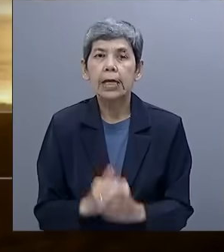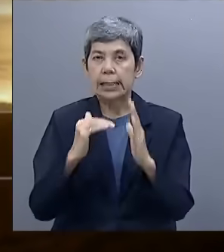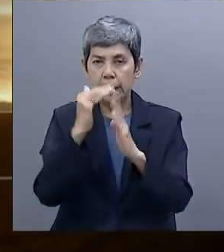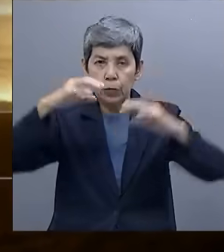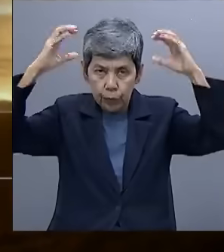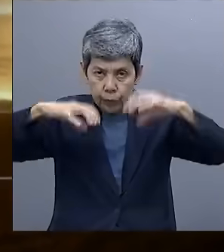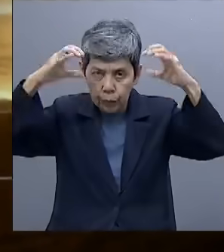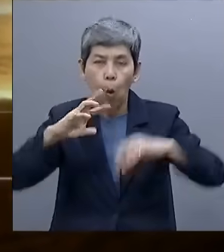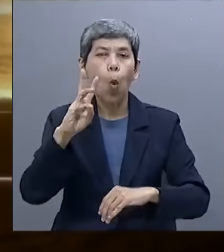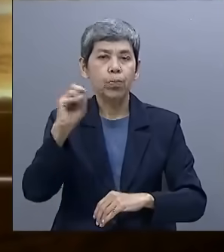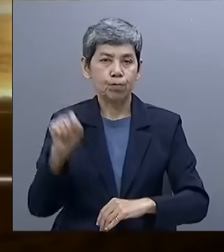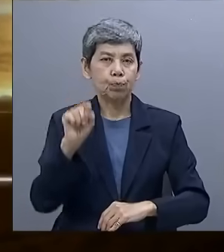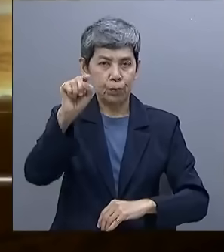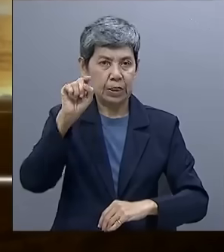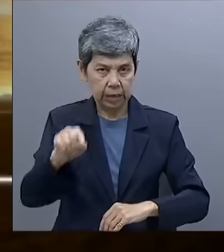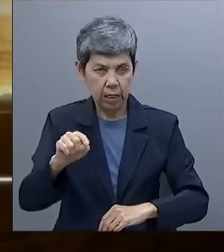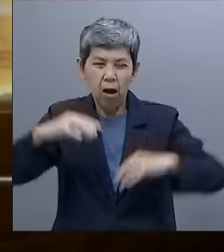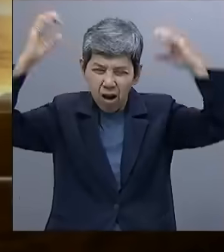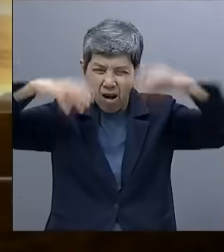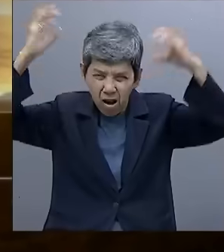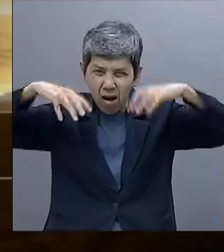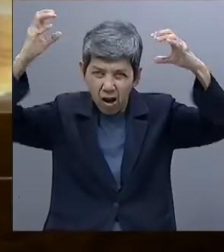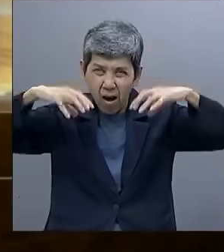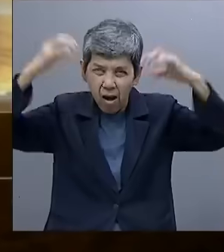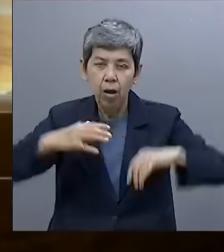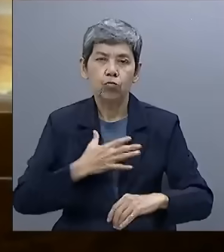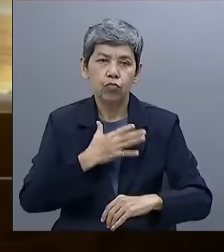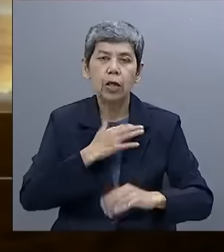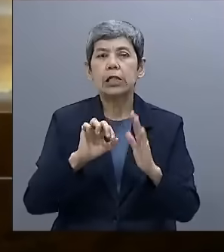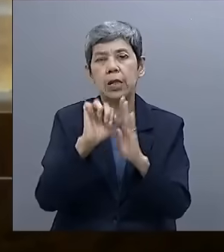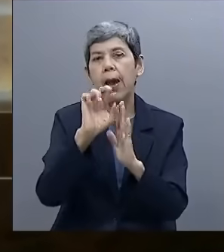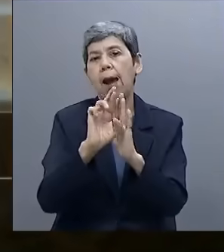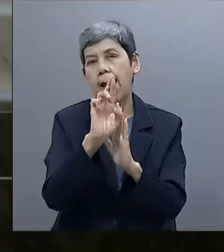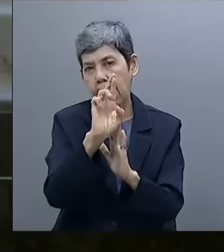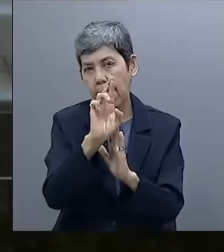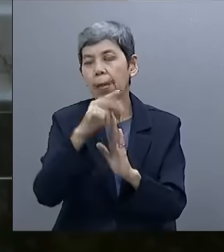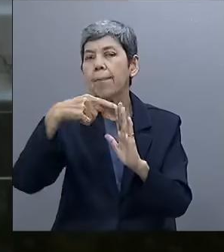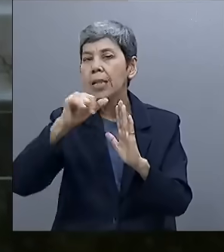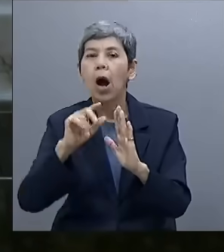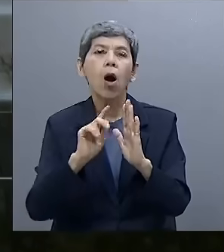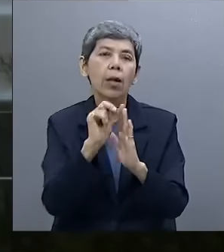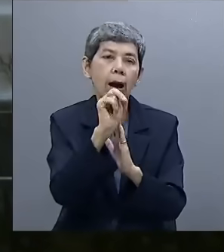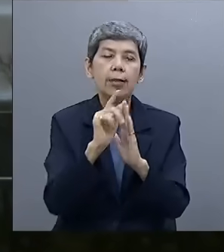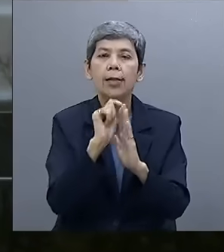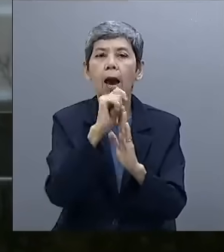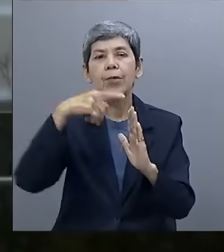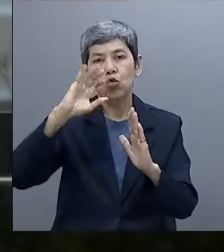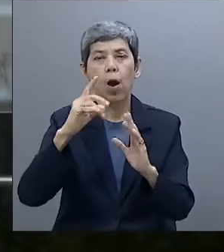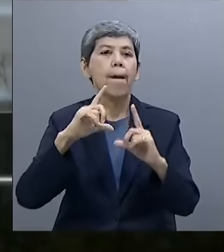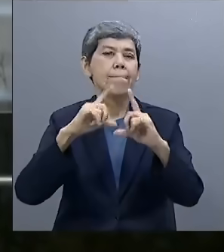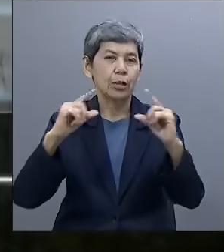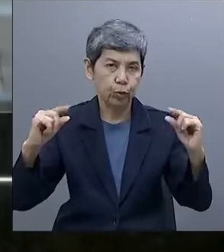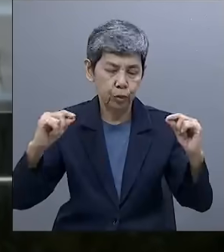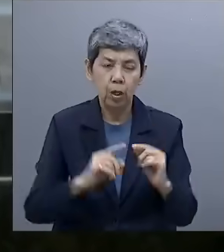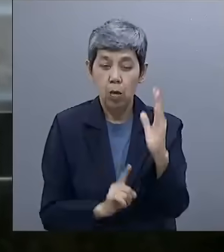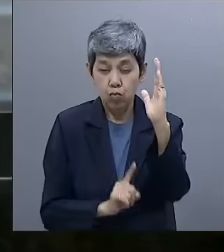ฝนฟ้าคะนอง 60% ของพื้นที่และมีฝนตกหนักบริเวณจังหวัดแม่ฮ่องสอนเชียงใหม่เชียงรายพะเยาน่านตากพิษณุโลกและเพชรบูรณ์